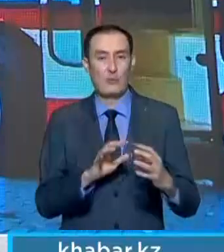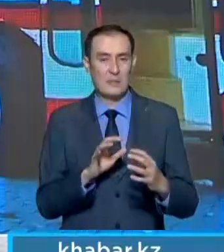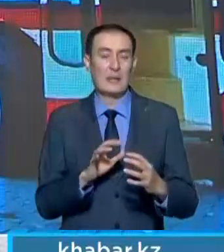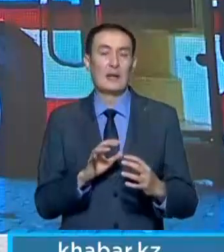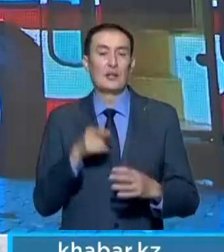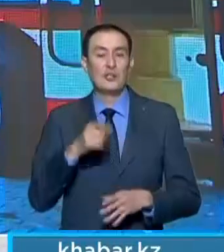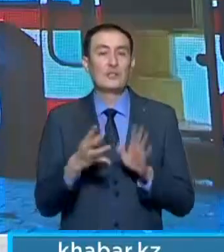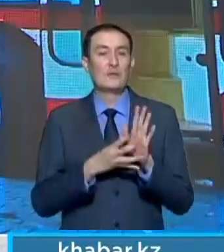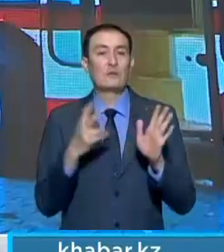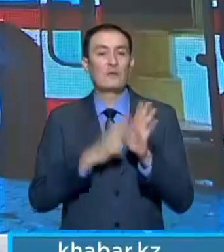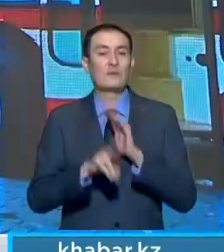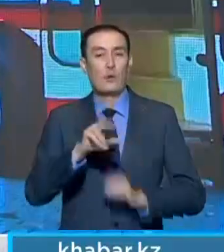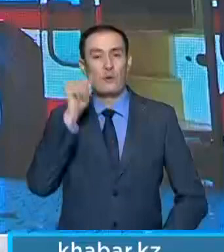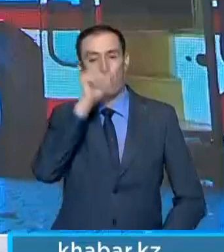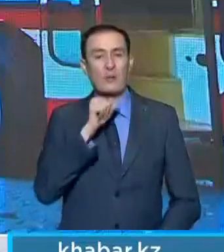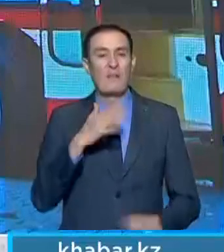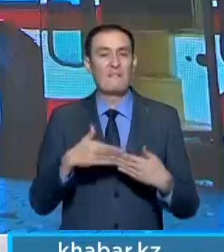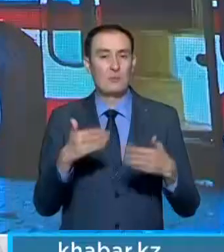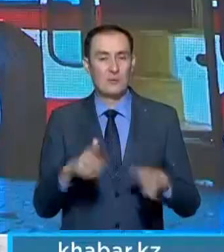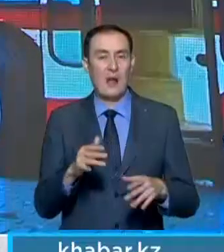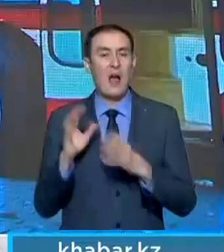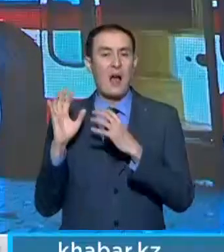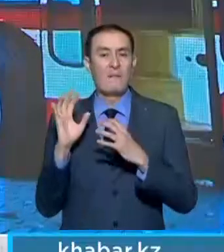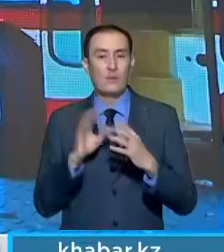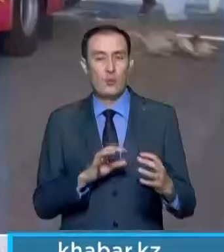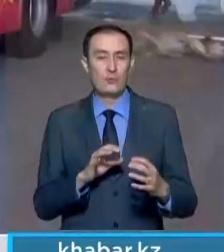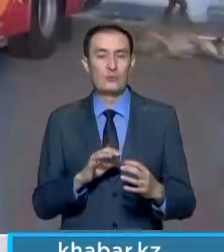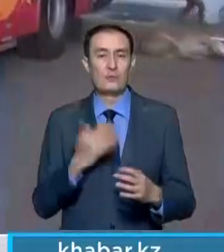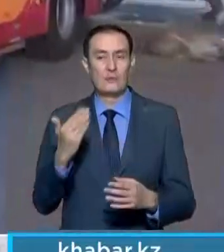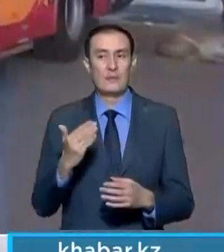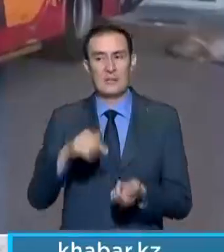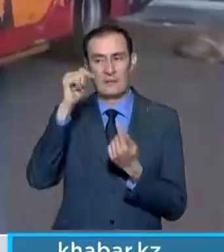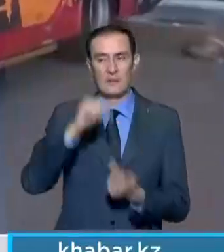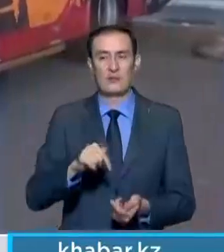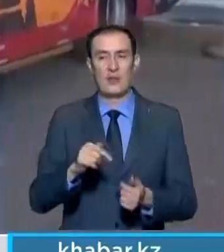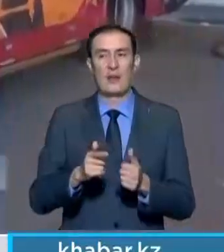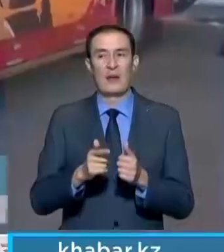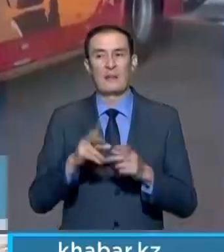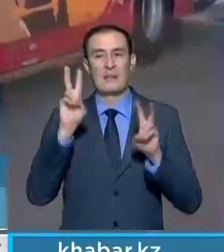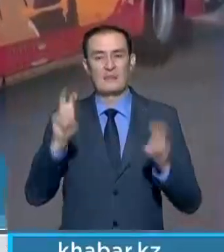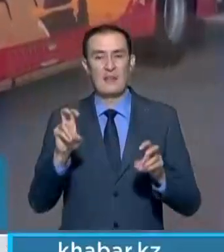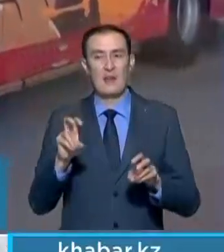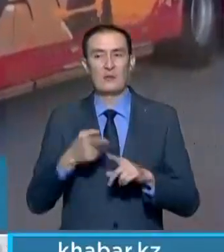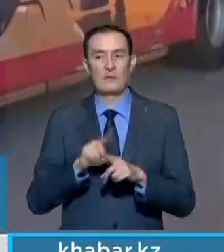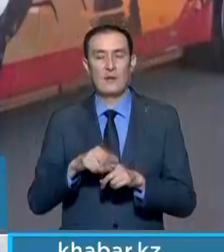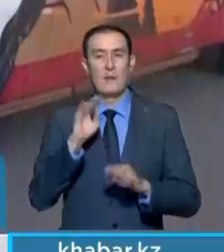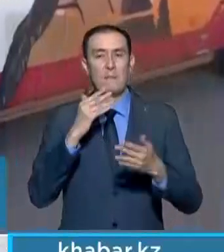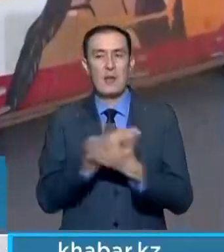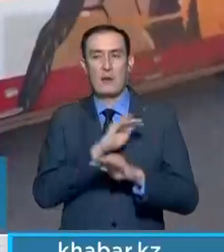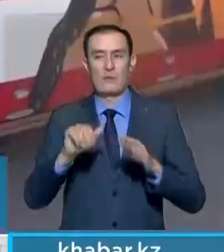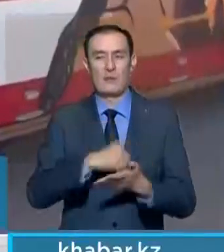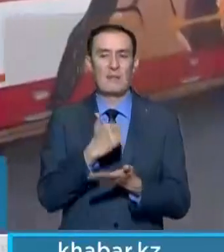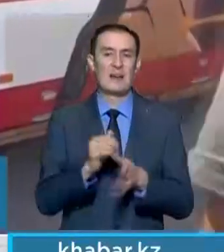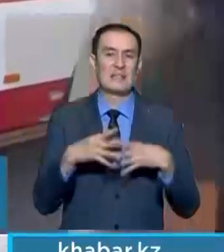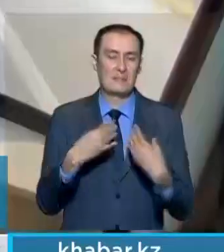автобусе 1982 года выпуска транспортному средству дали соответствующее название Кочевник автобус переоборудовали глава